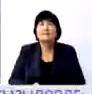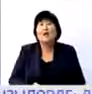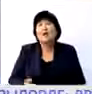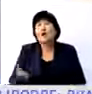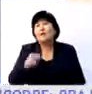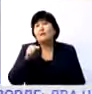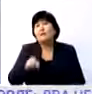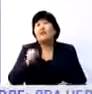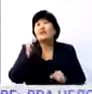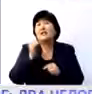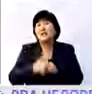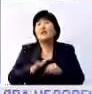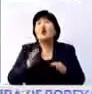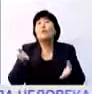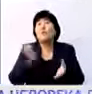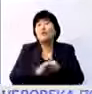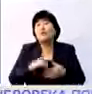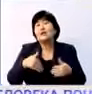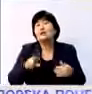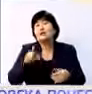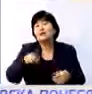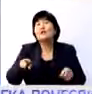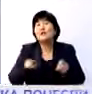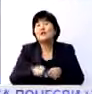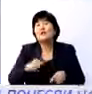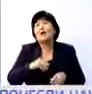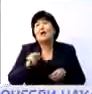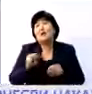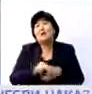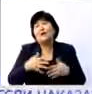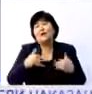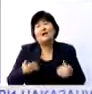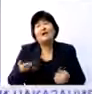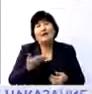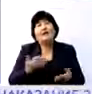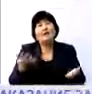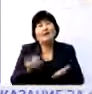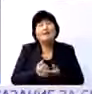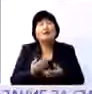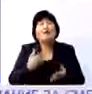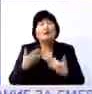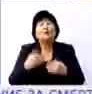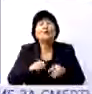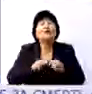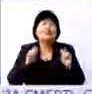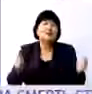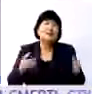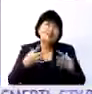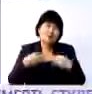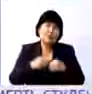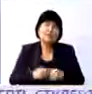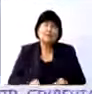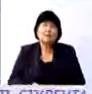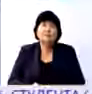Мы в этом центре познакомились. Желаю, чтобы люди так же, как и мы, поправили здоровье, нашли друг друга, создали